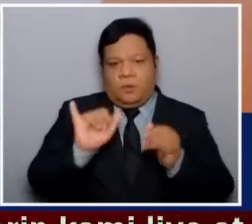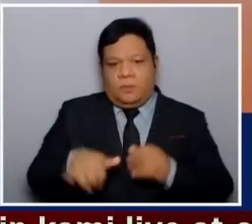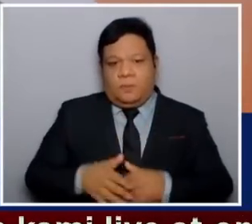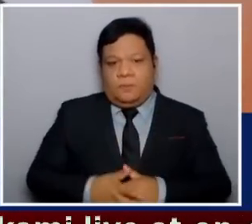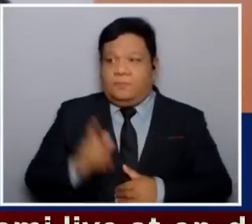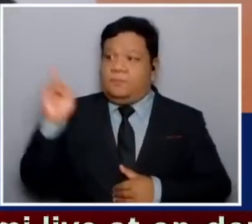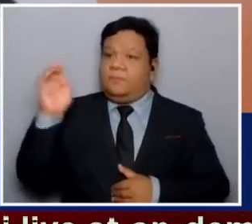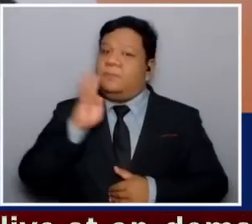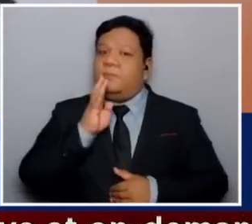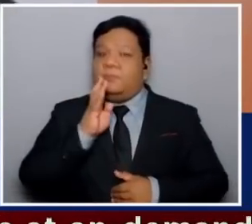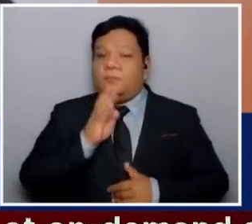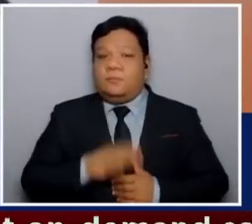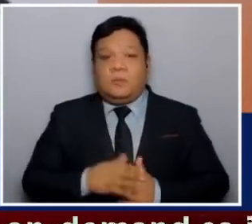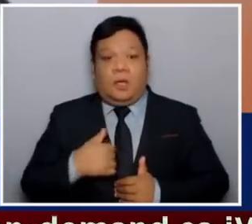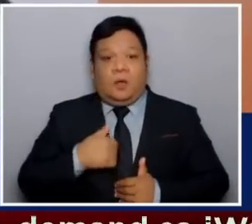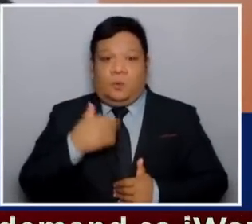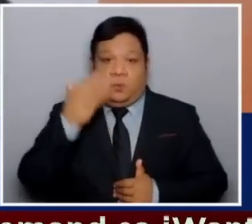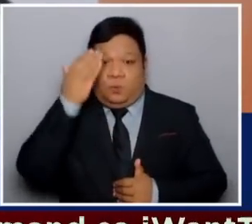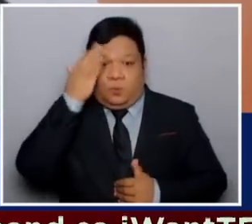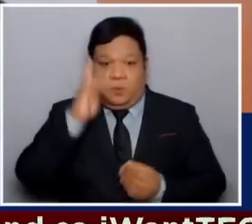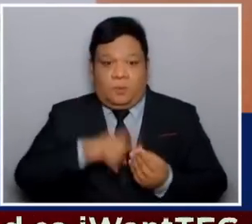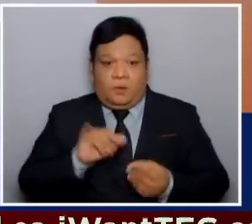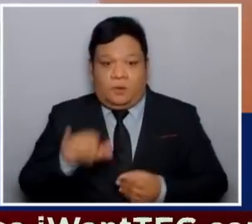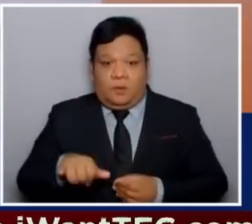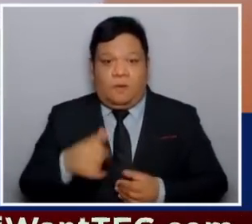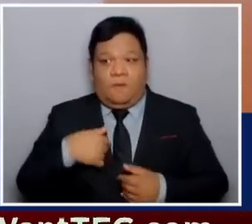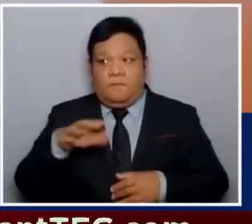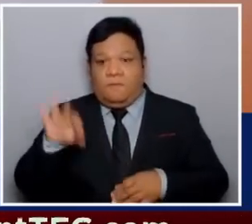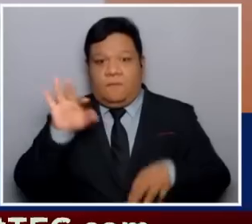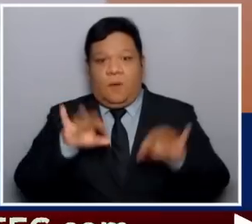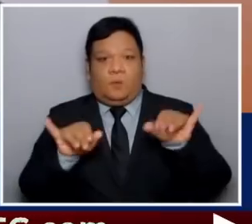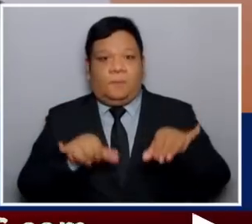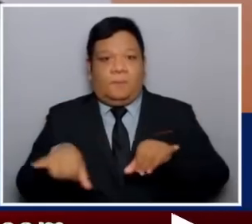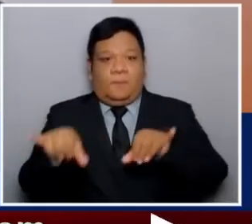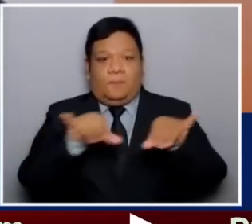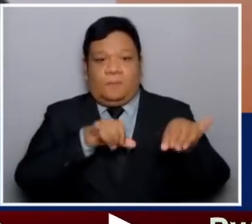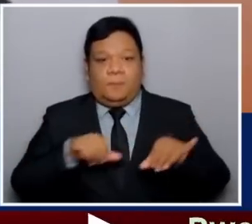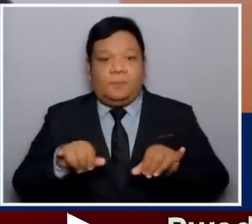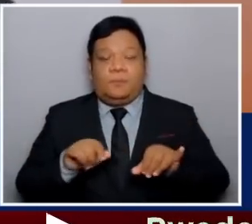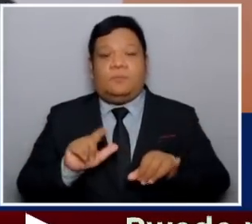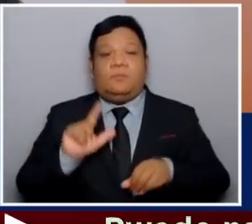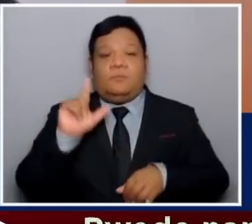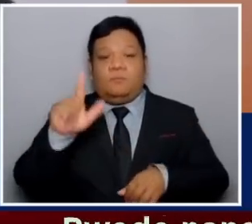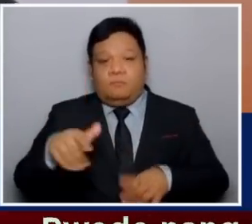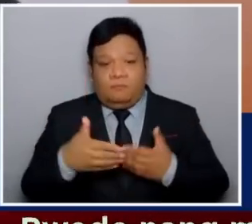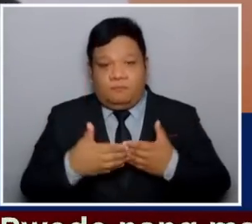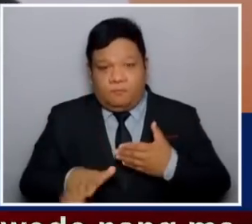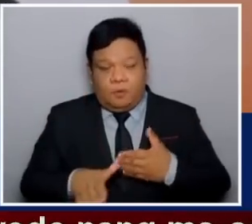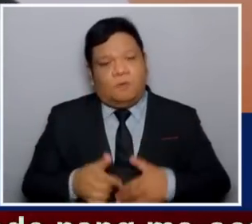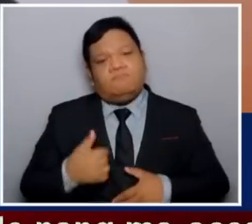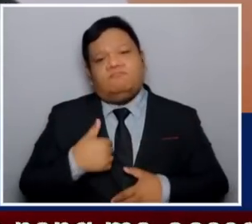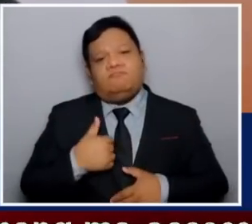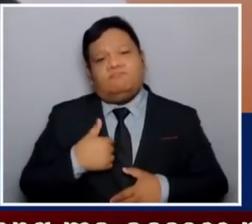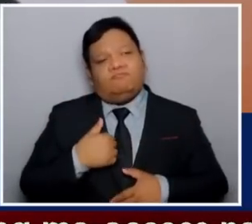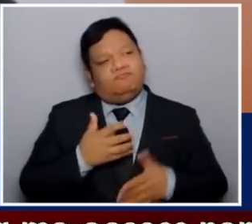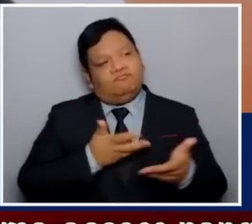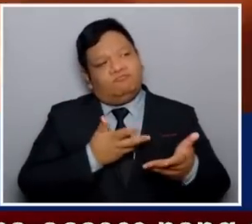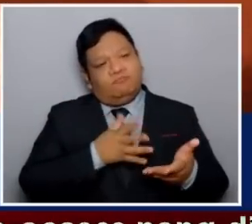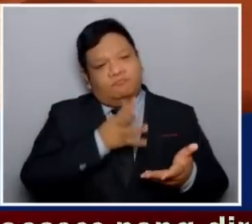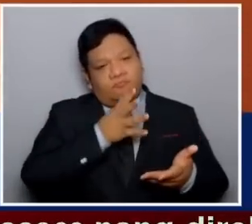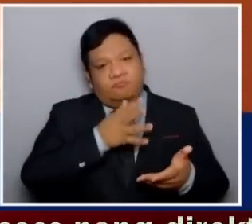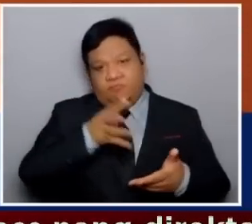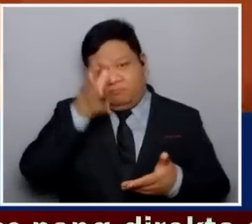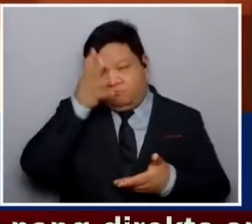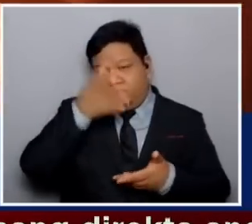it. I found out with everyone else. Okay. But after that, you know, I just talked to mom and I talked to dad. Sabi ko